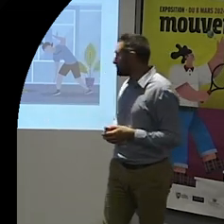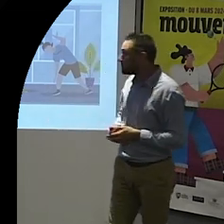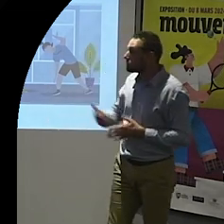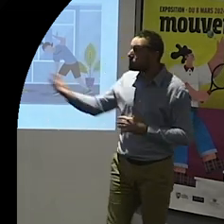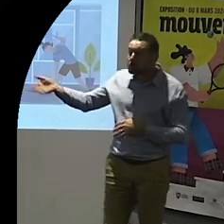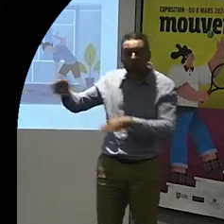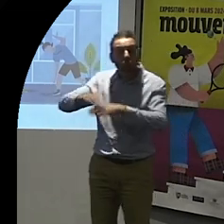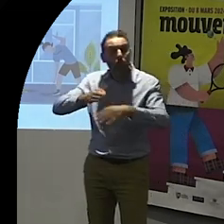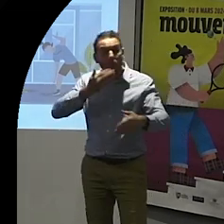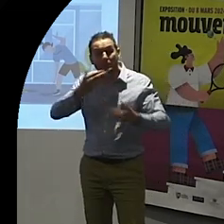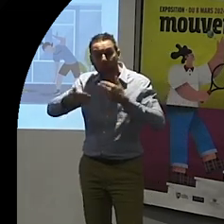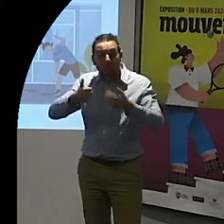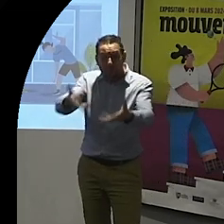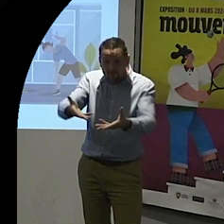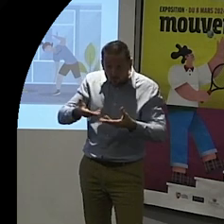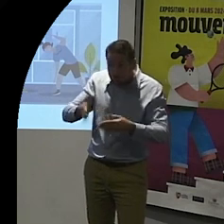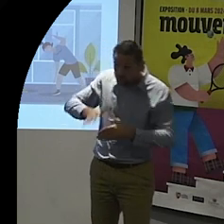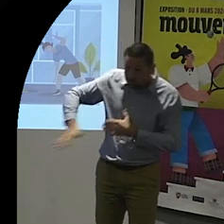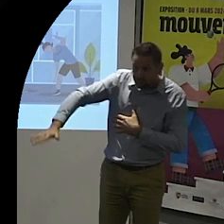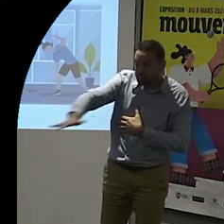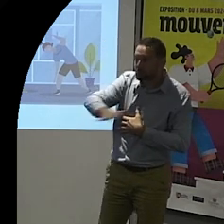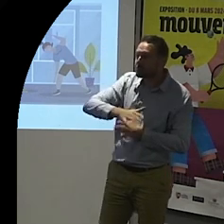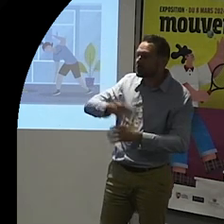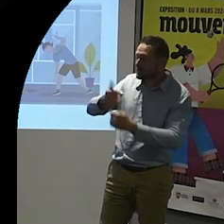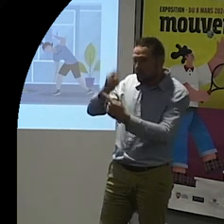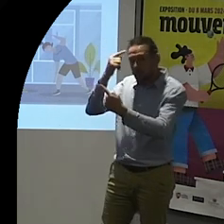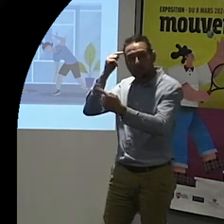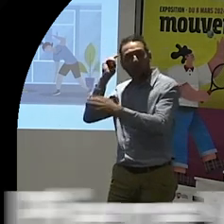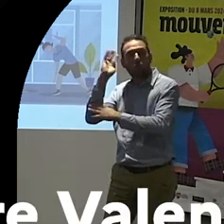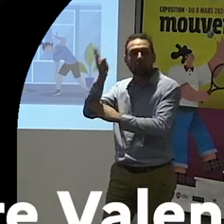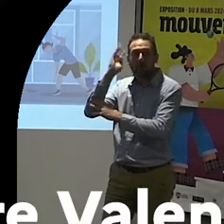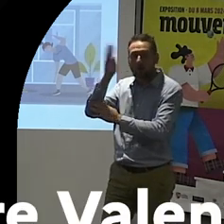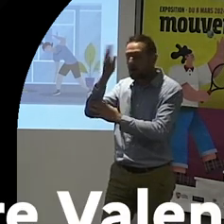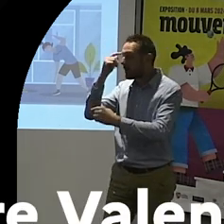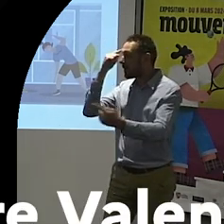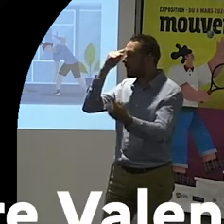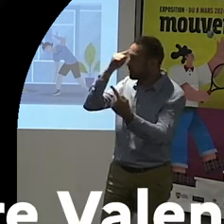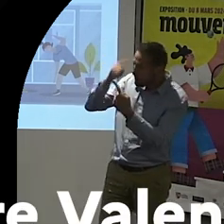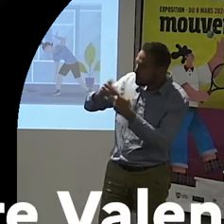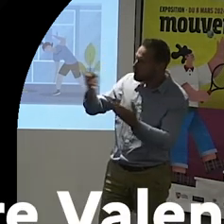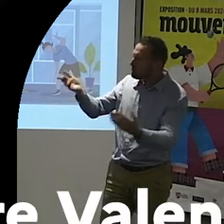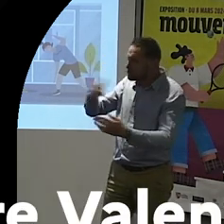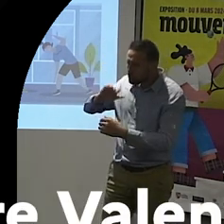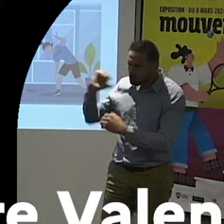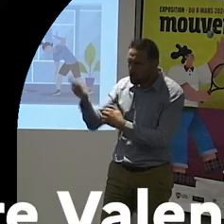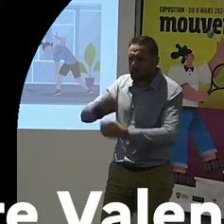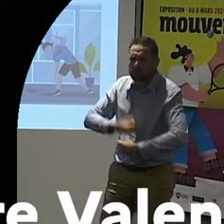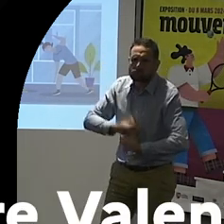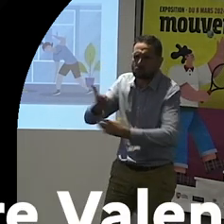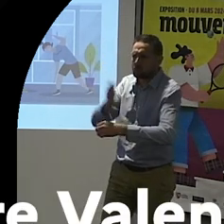Donc bienvenue à tous du coup pour cette conférence où de nombreux témoignages voilà, vont